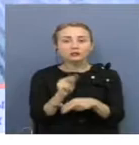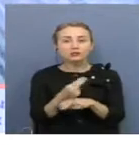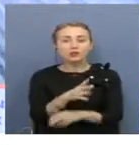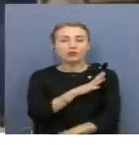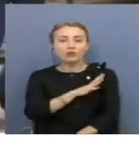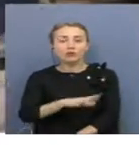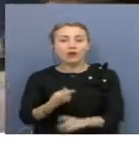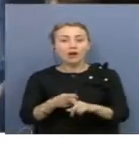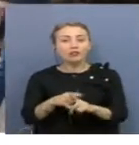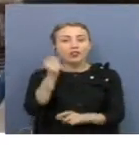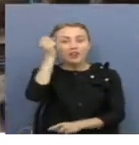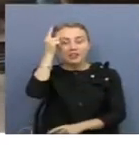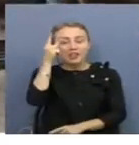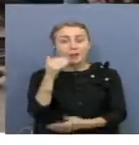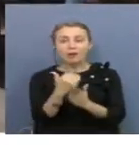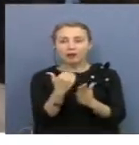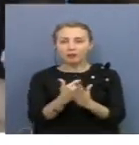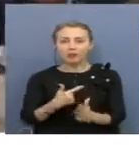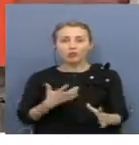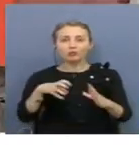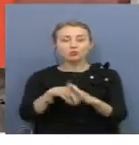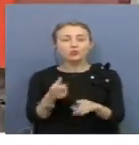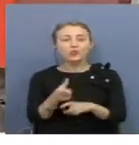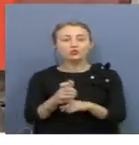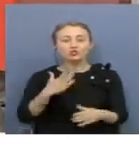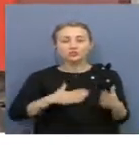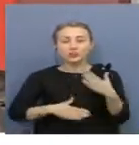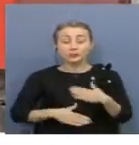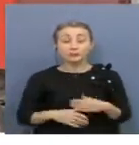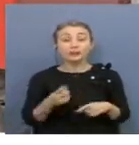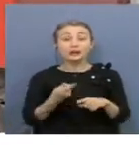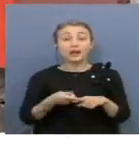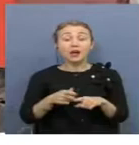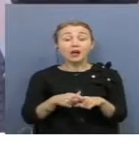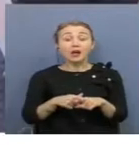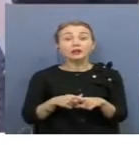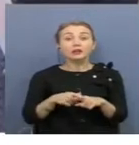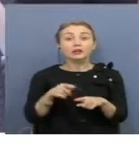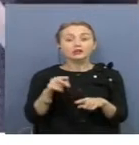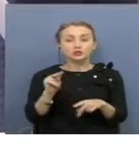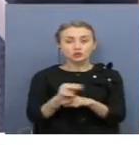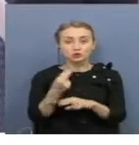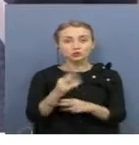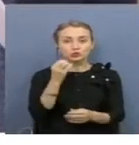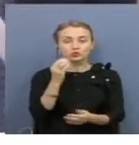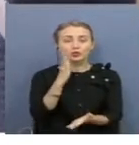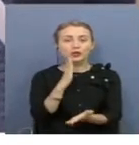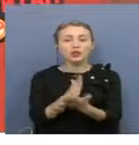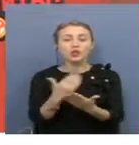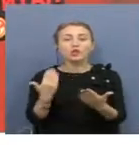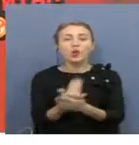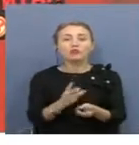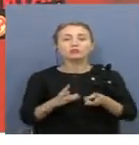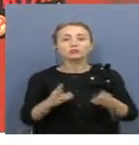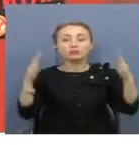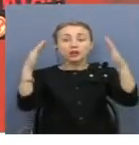білемін. Аудан орталығында су жаңа бу қазандығы мен дене шынықтыру және сауықтыру кешенінің құрылысы жүргізілуде. Жолдың құрылыс жұмыстарын қоса алғанда